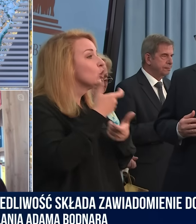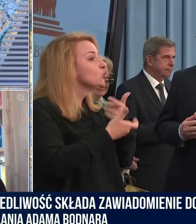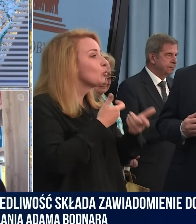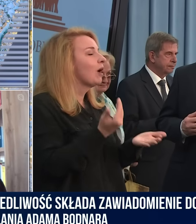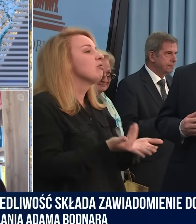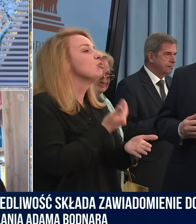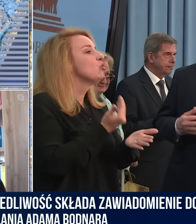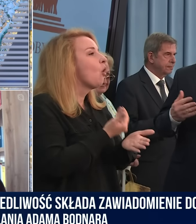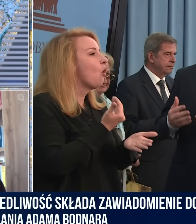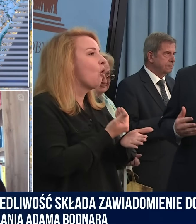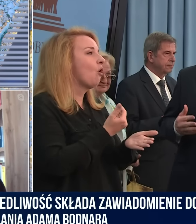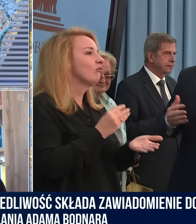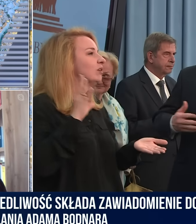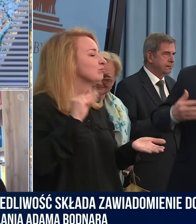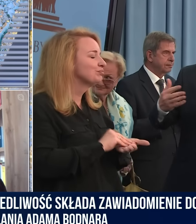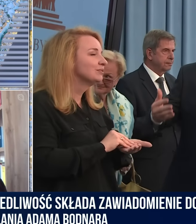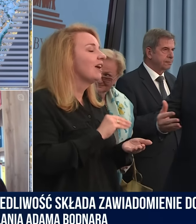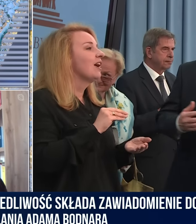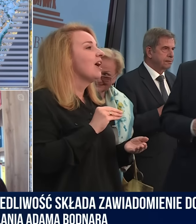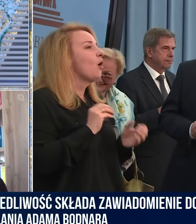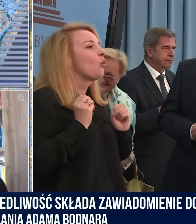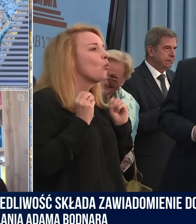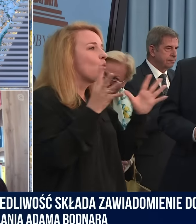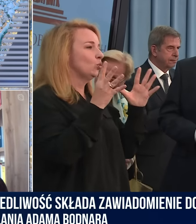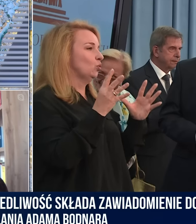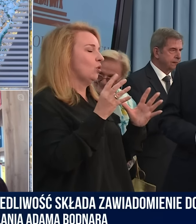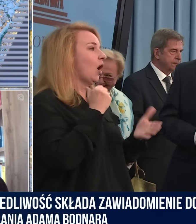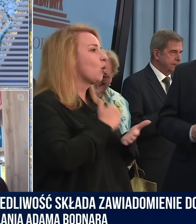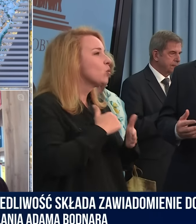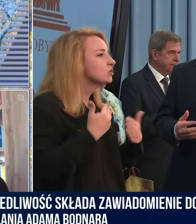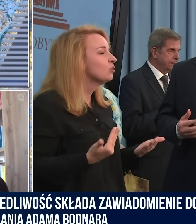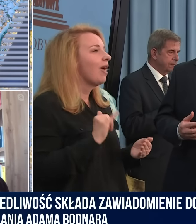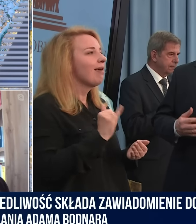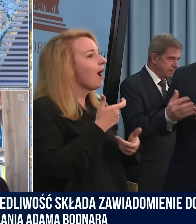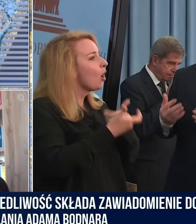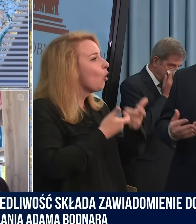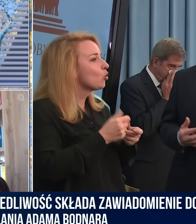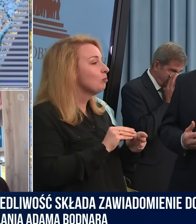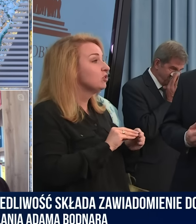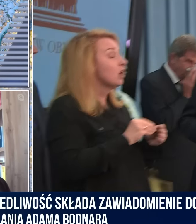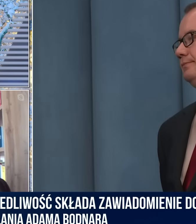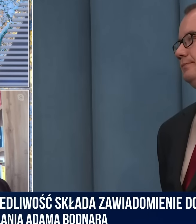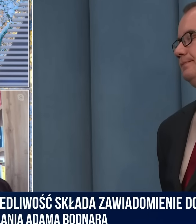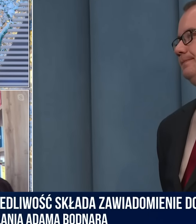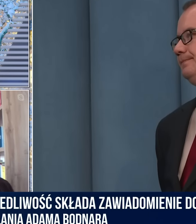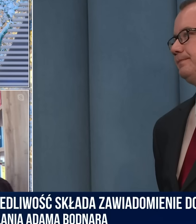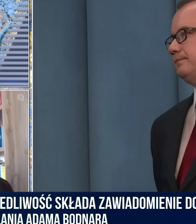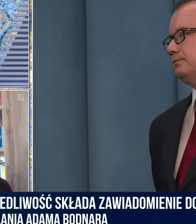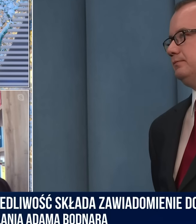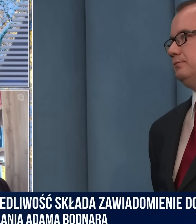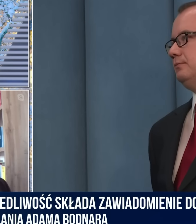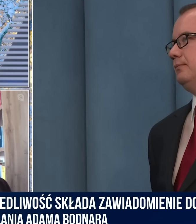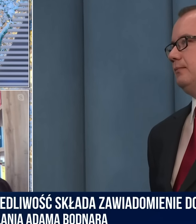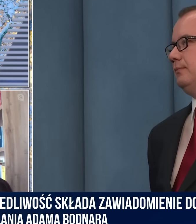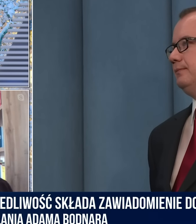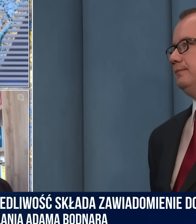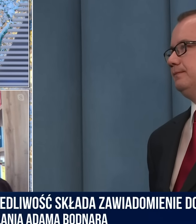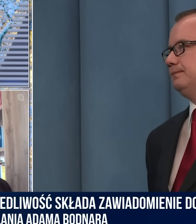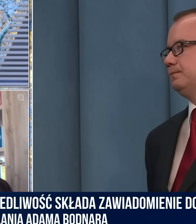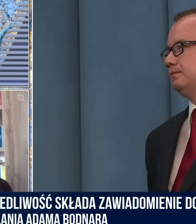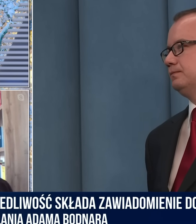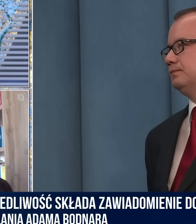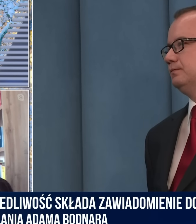wychodzą, że miały być wielkie protesty, a wyszedł z tego Wyszło całkiem nieźle. A to wcale nie jest takie oczywiste. Teraz,